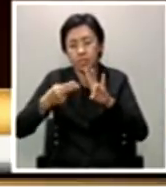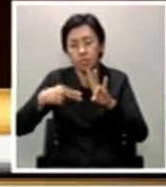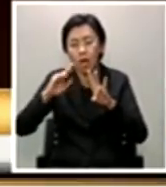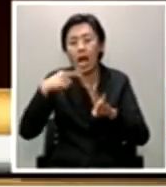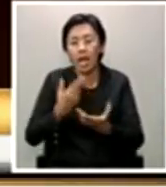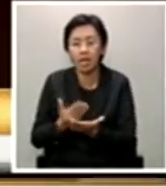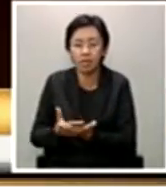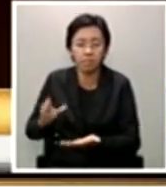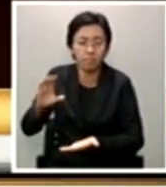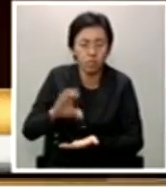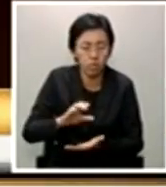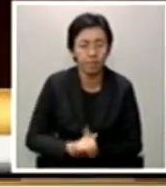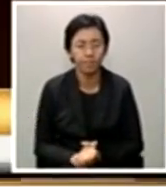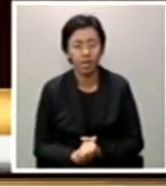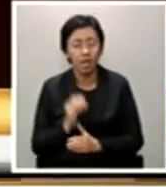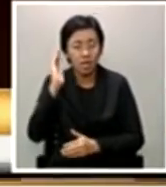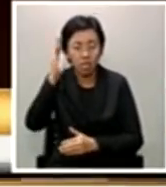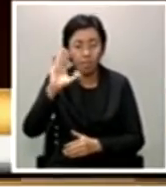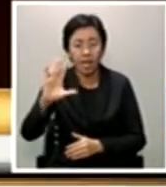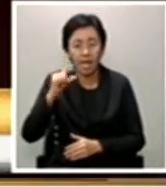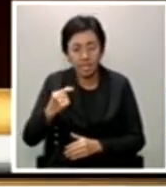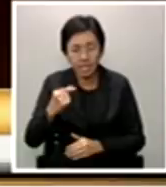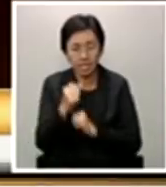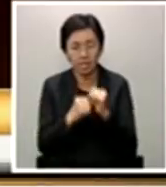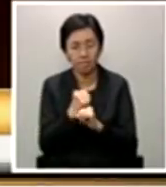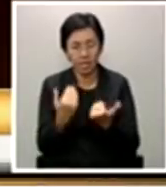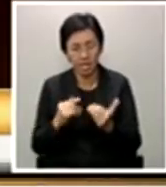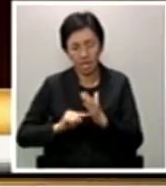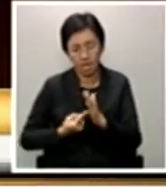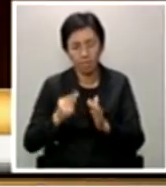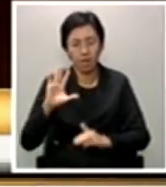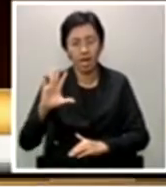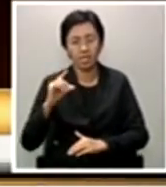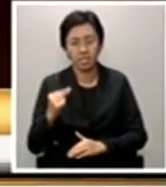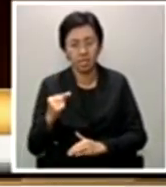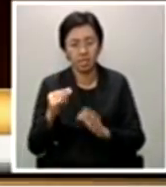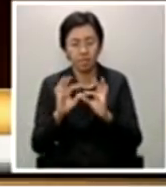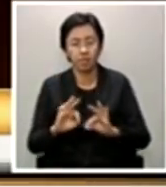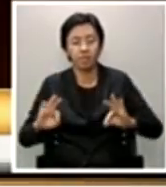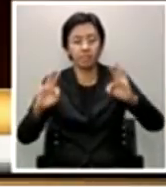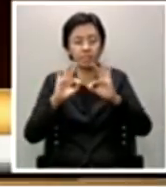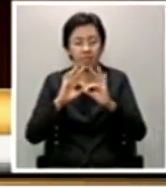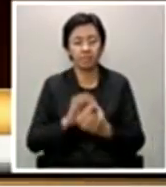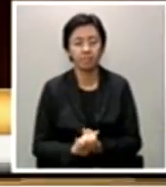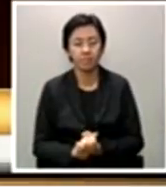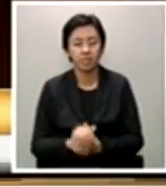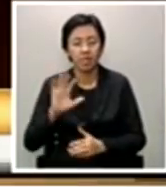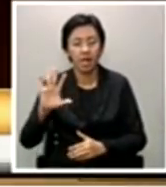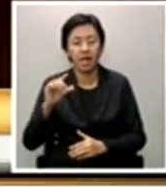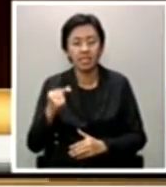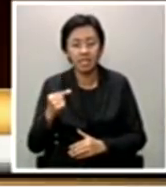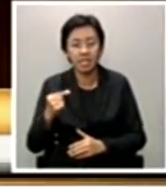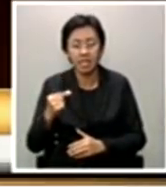แล้วเรากำลังจะมี 5G ภายในปีนี้ 5G เนี่ยเป็นตัวสำคัญมากถ้าเวียดนามมี 5G แล้วเ